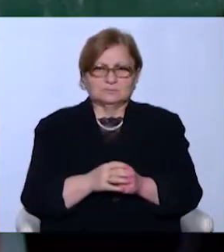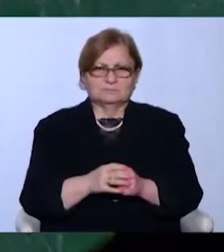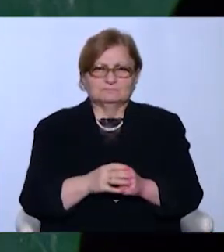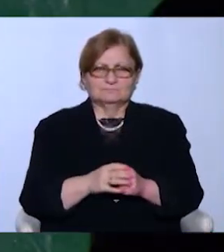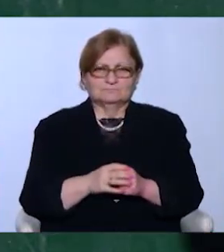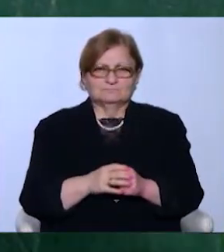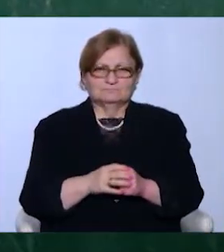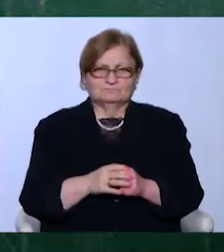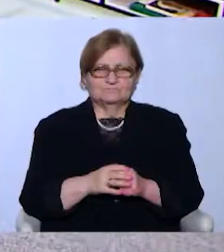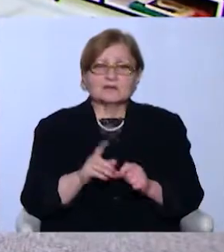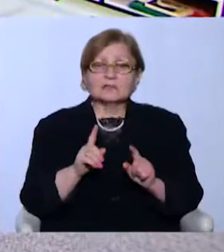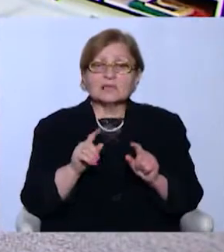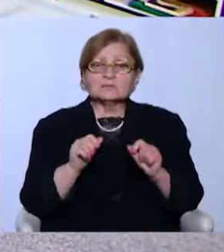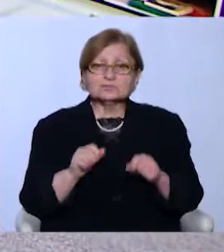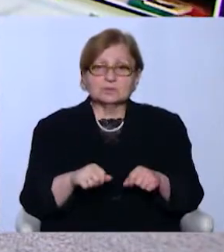ბევრი რაც შეიძლება.